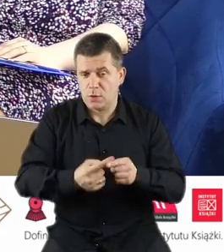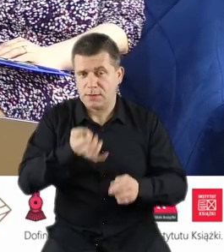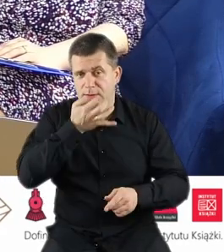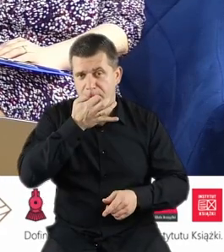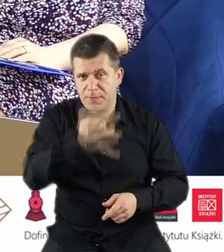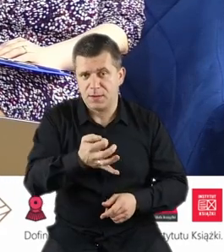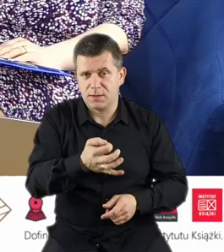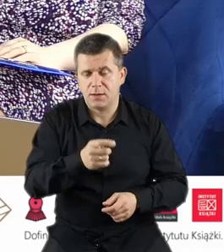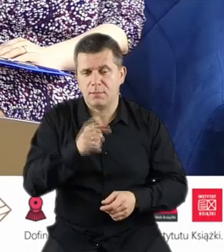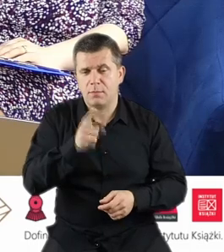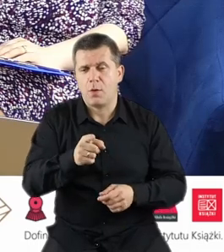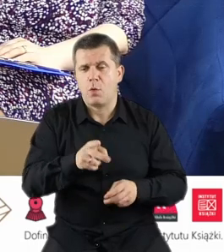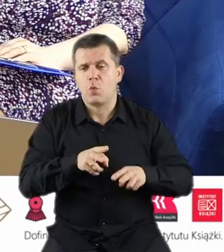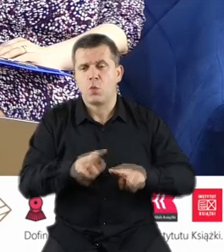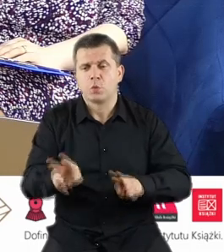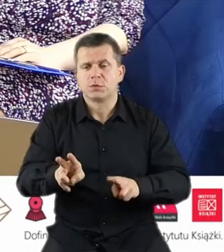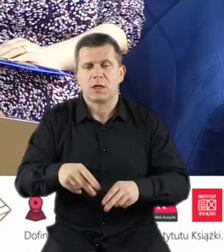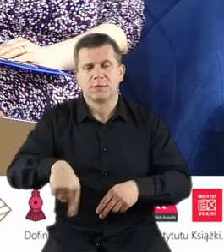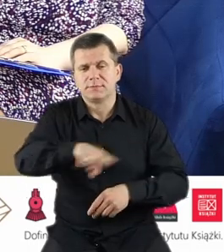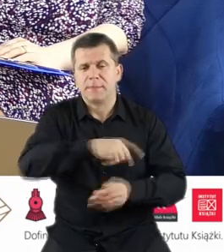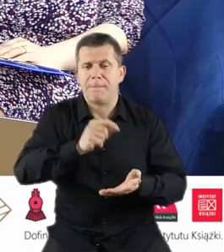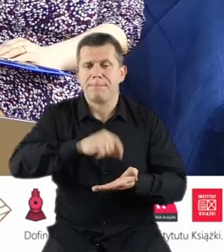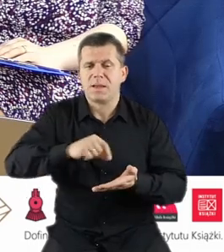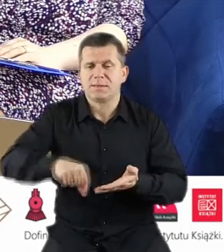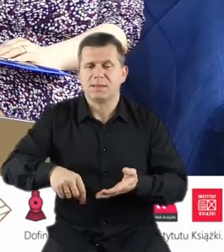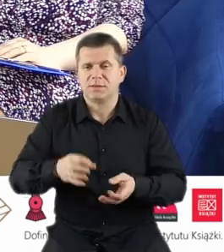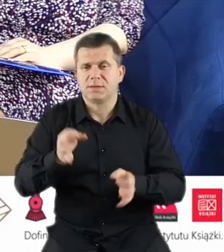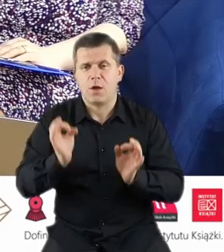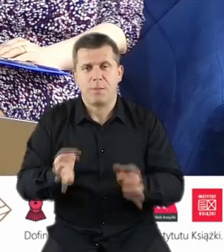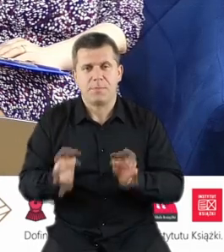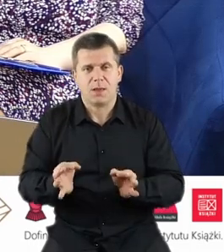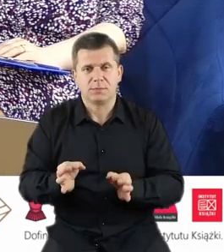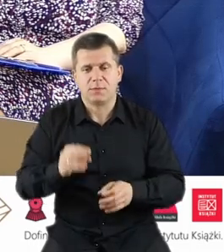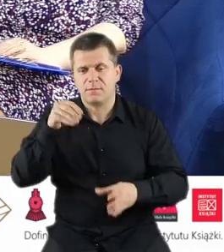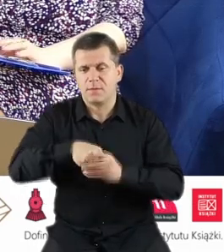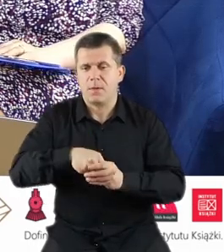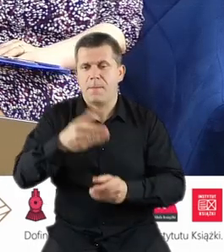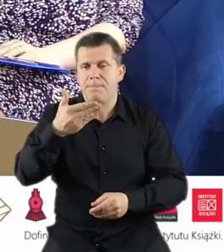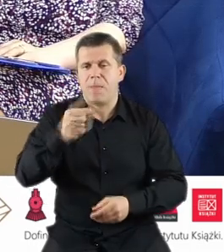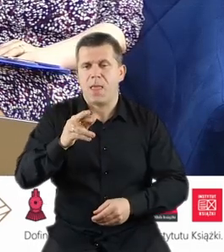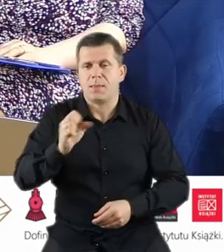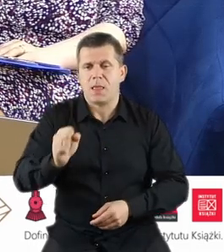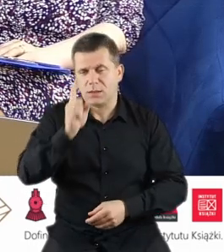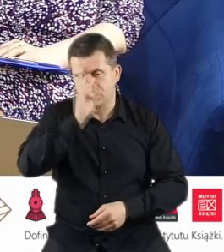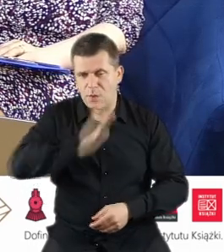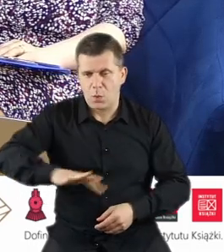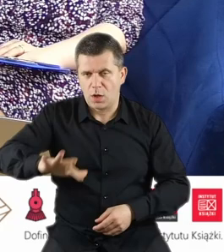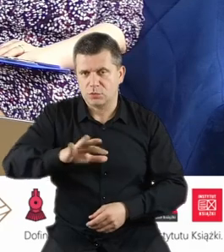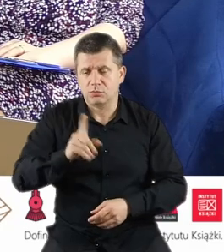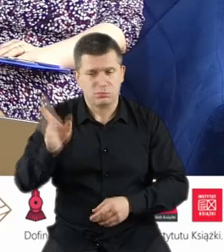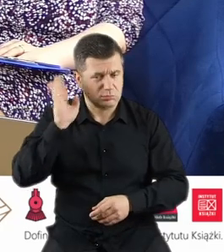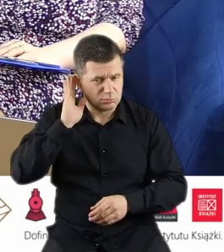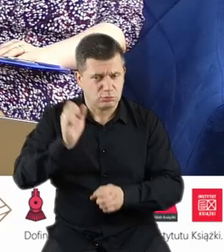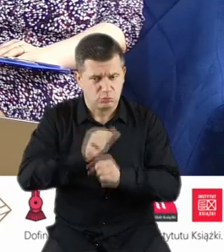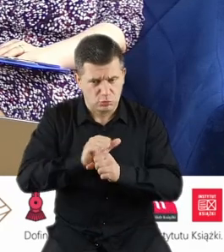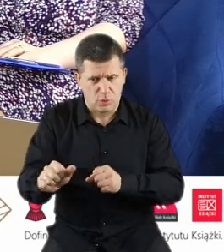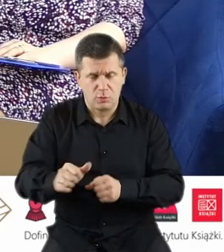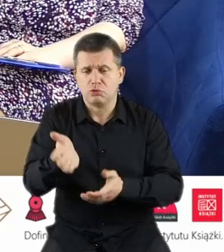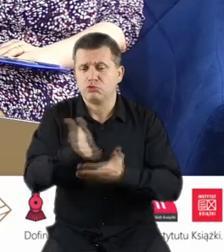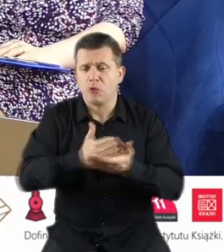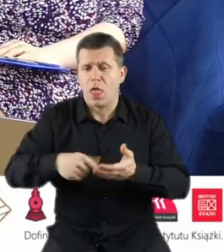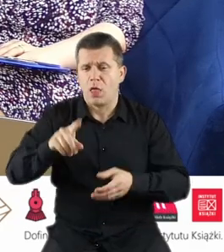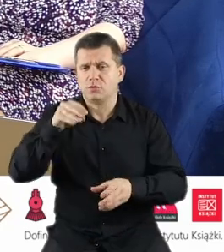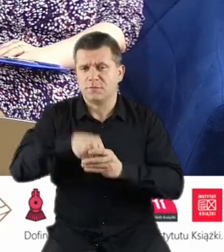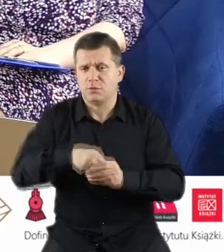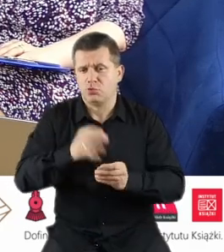o uczestnictwie pisarzy w tej chwili w mediach społecznościowych, bo oni są i ja przypuszczam, że część się w tym